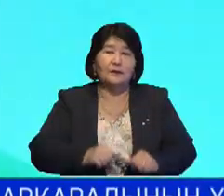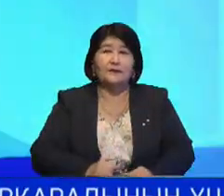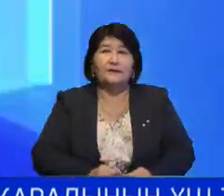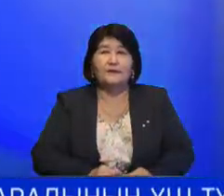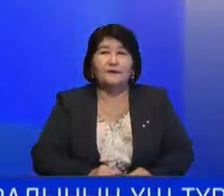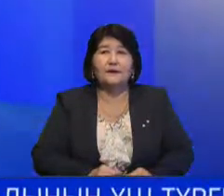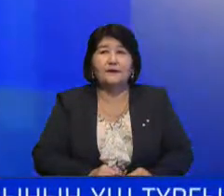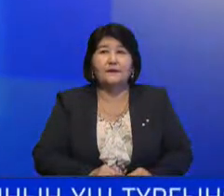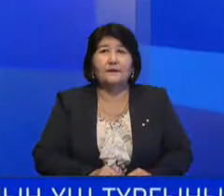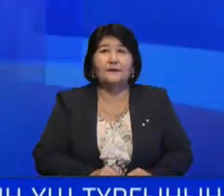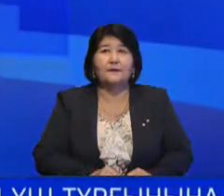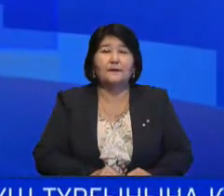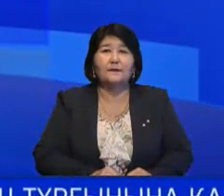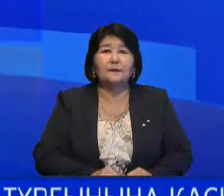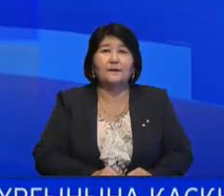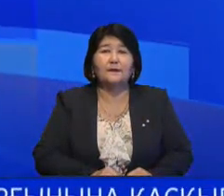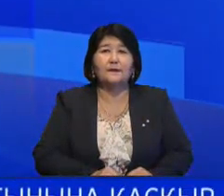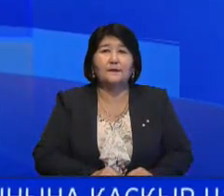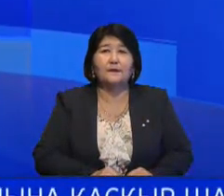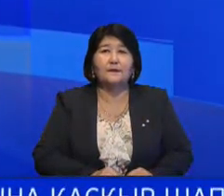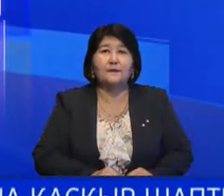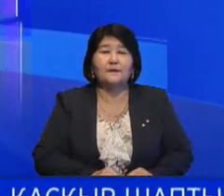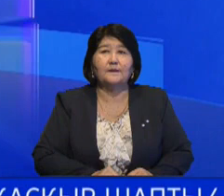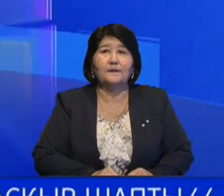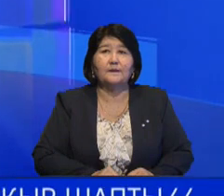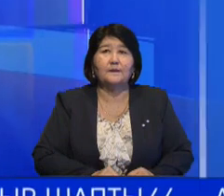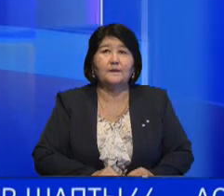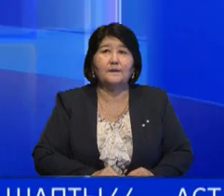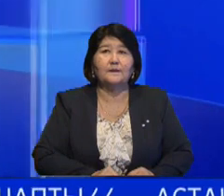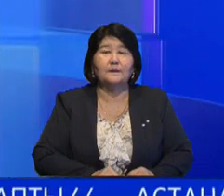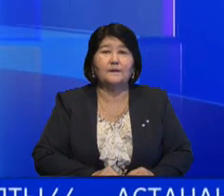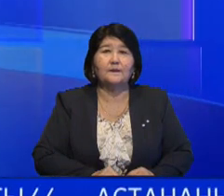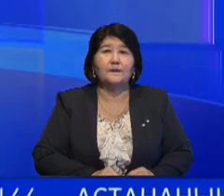Қозы көрпеш Жасар ауылы Шыңғыш Махановтер Қожахметов Қызылорда телеарнасы.